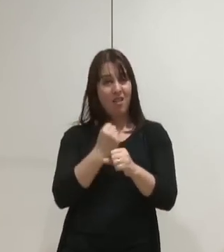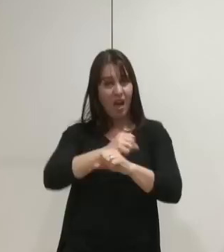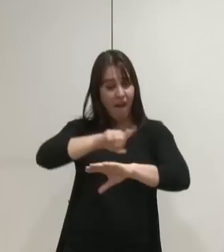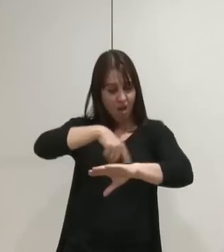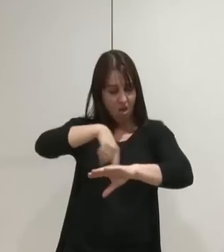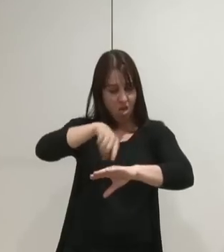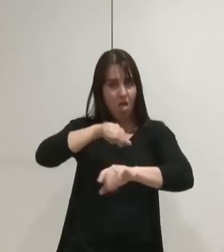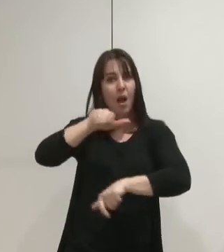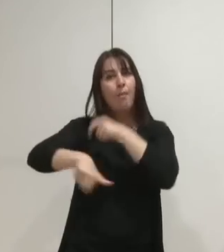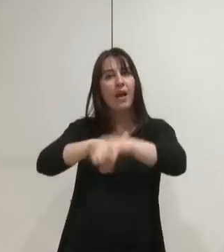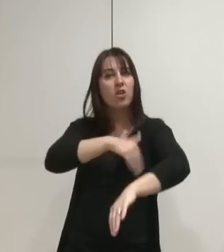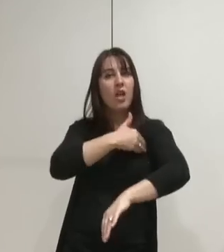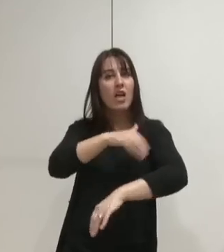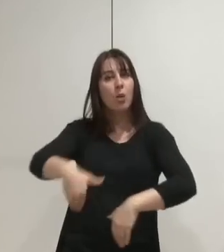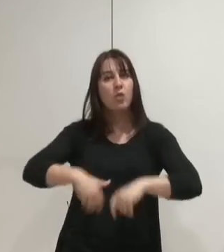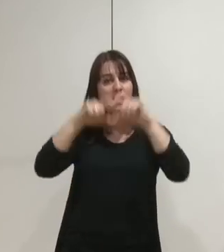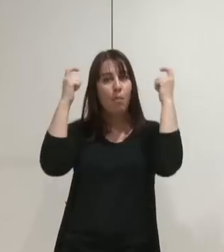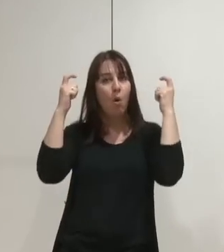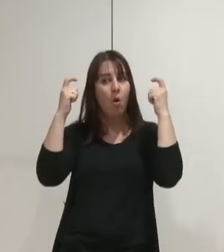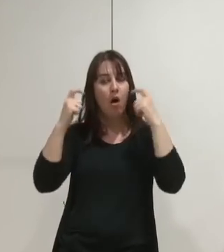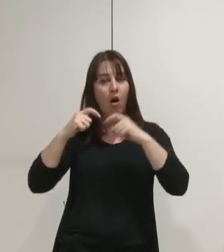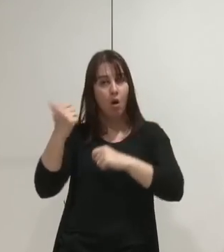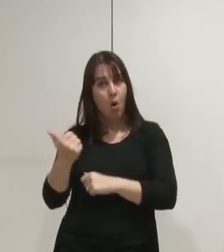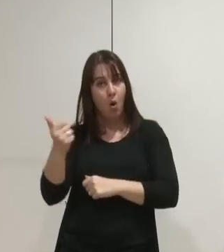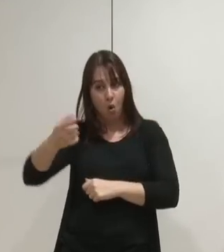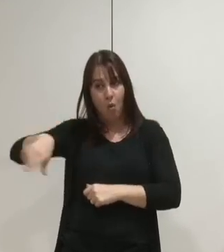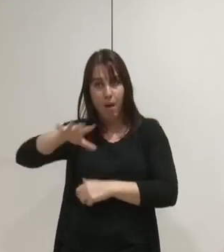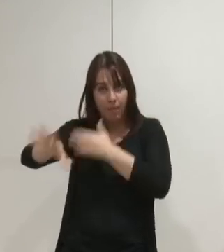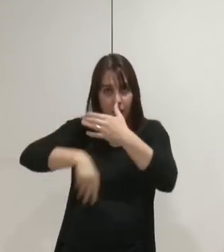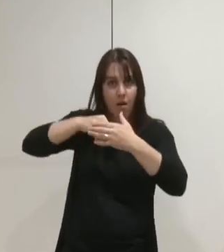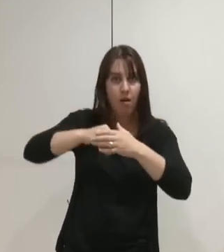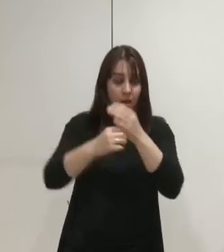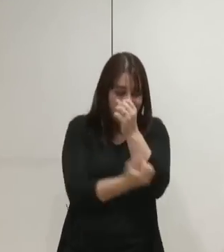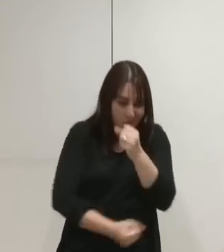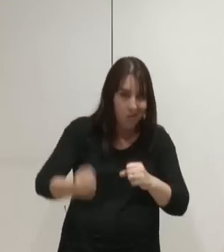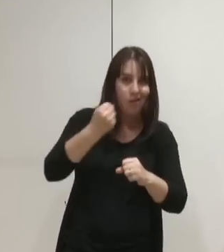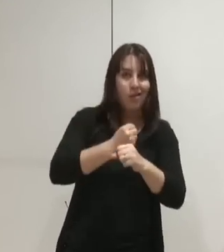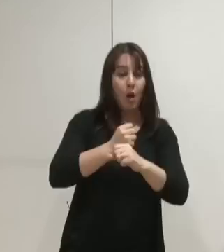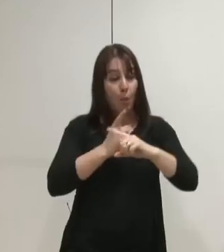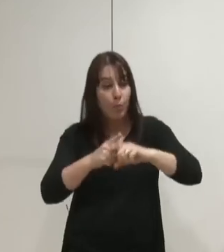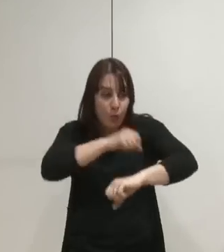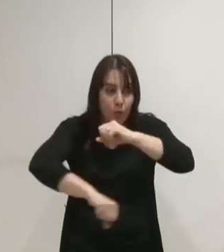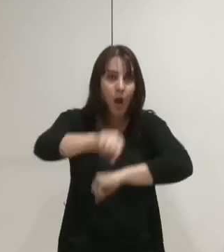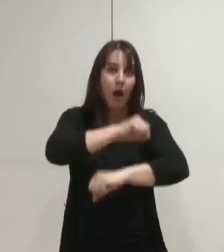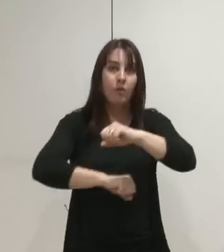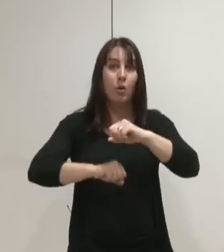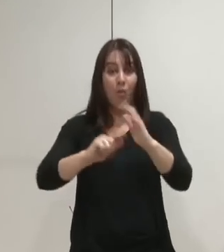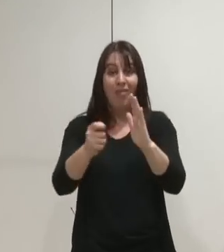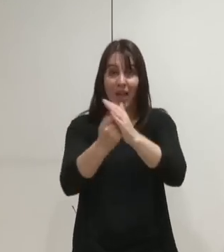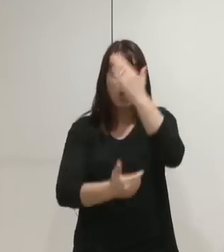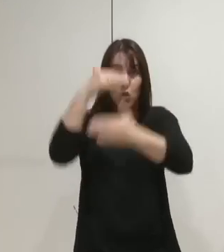agents municipaux qui auront participé à l'élaboration à l'organisation et à la